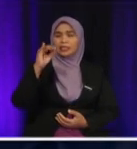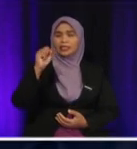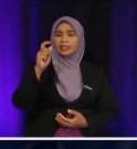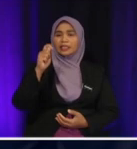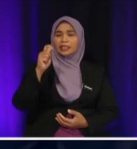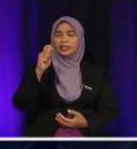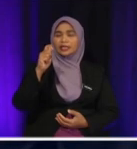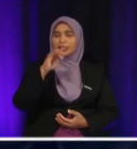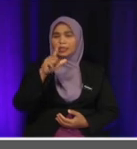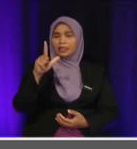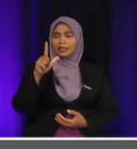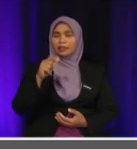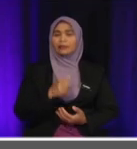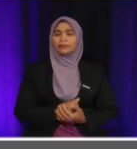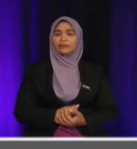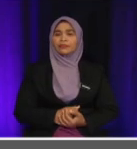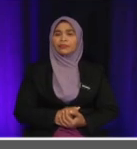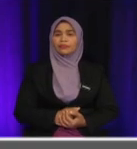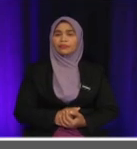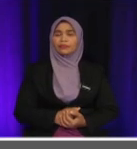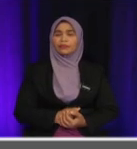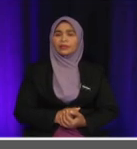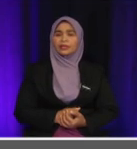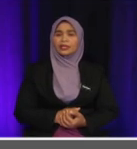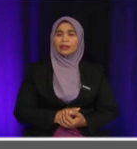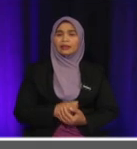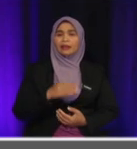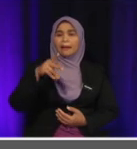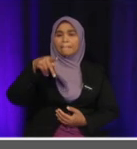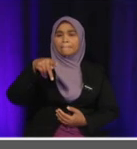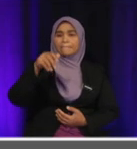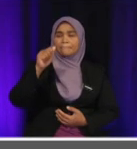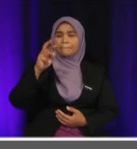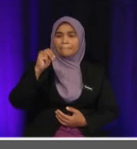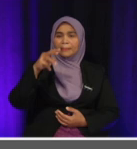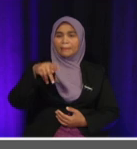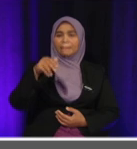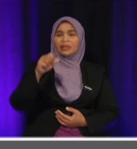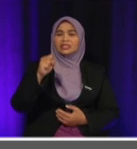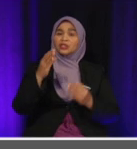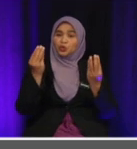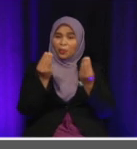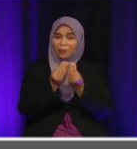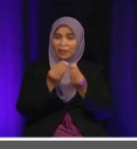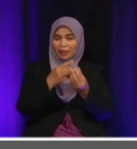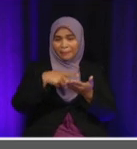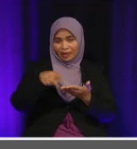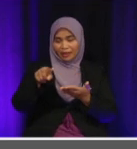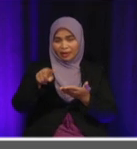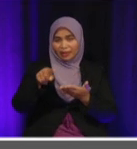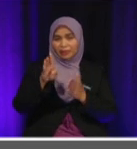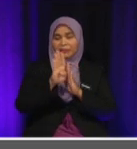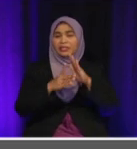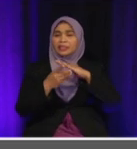Okey, diat ini, okey, diat ialah, ya, pampasan dan jumlah bayaran, ya, berdasarkan